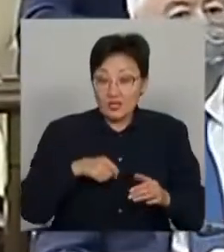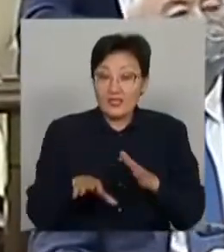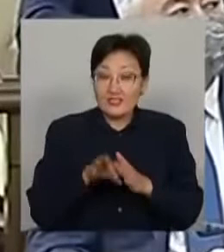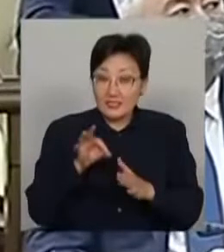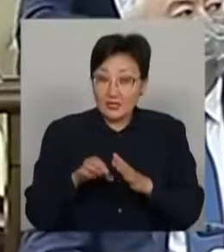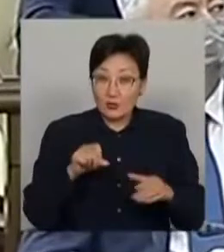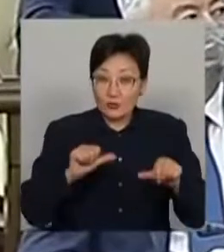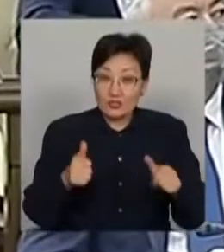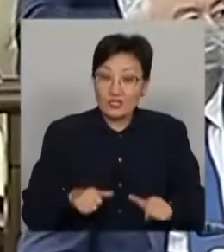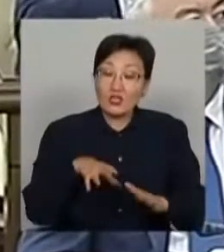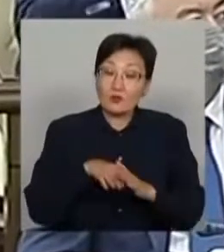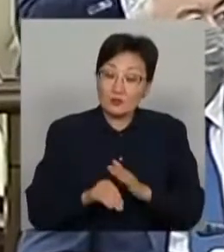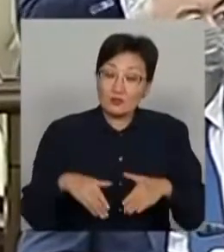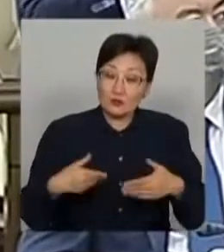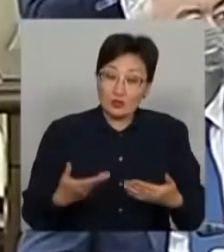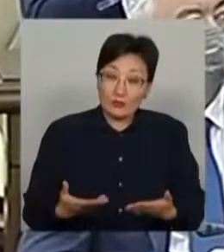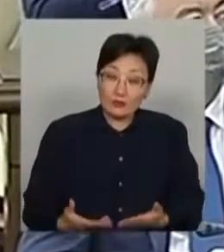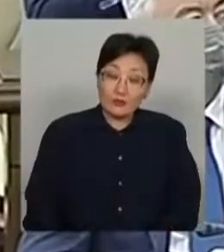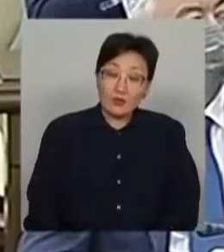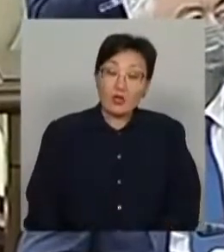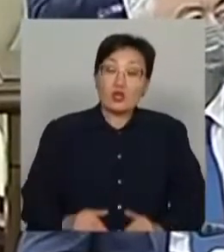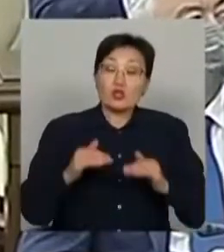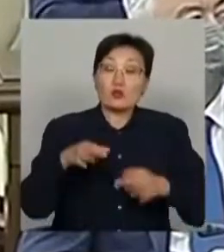сайлайтын тәсіл енгізуді ұсынамын.